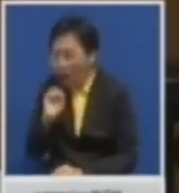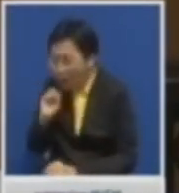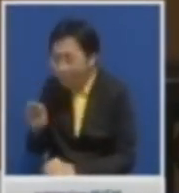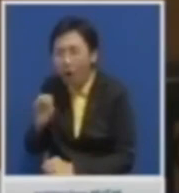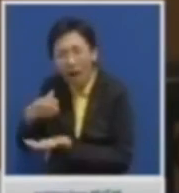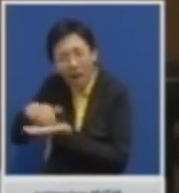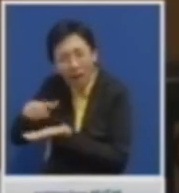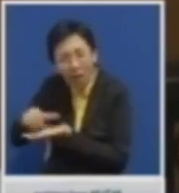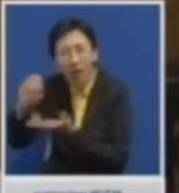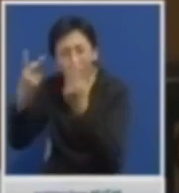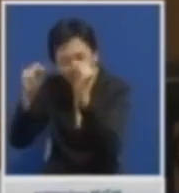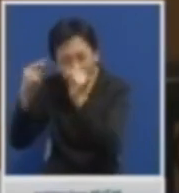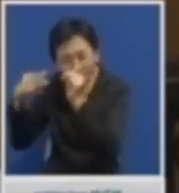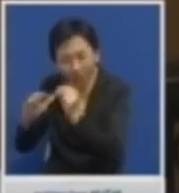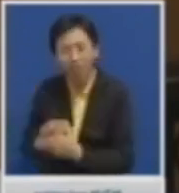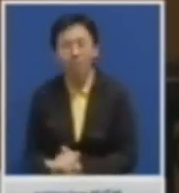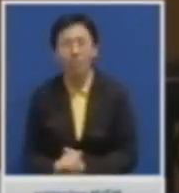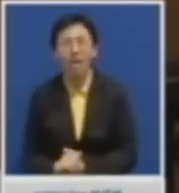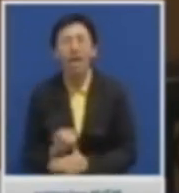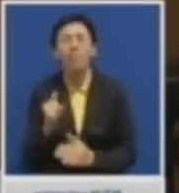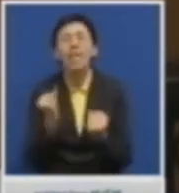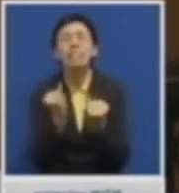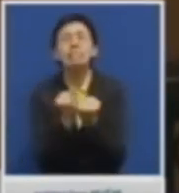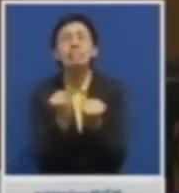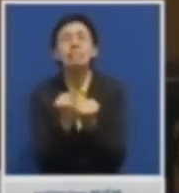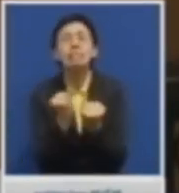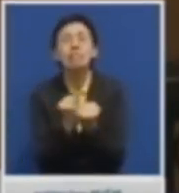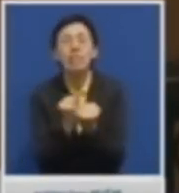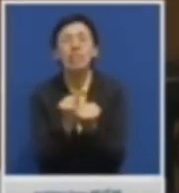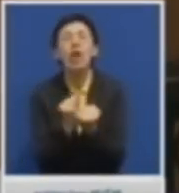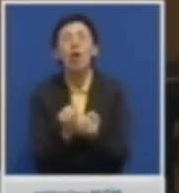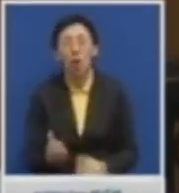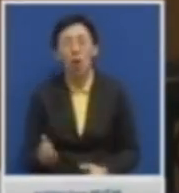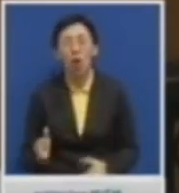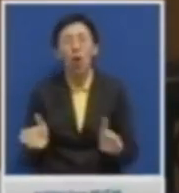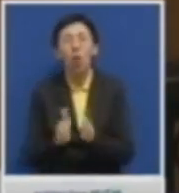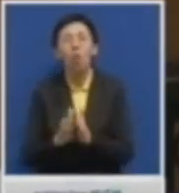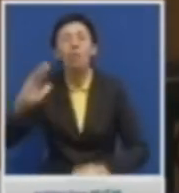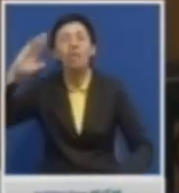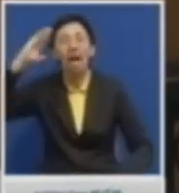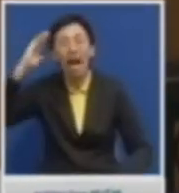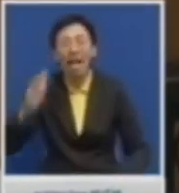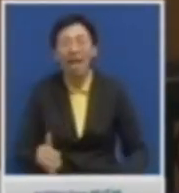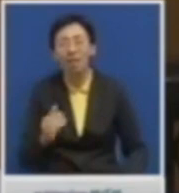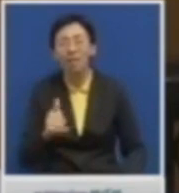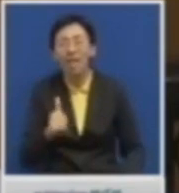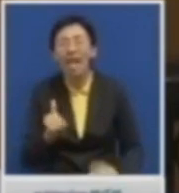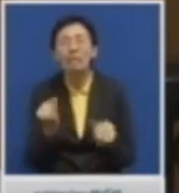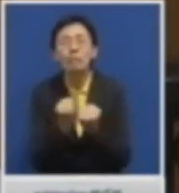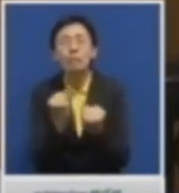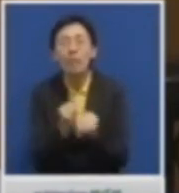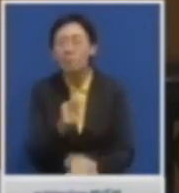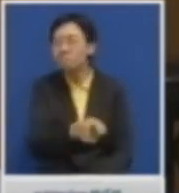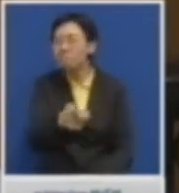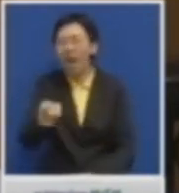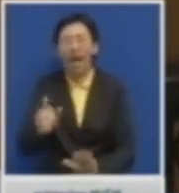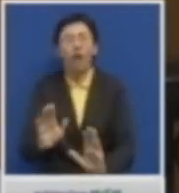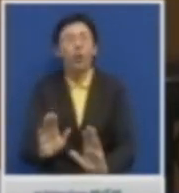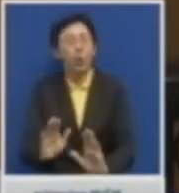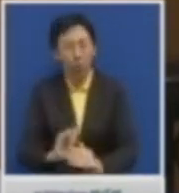นะครับเพราะว่าอาจจะความเคยชินท่านเคยอยู่กับทหารนะครับอาจจะเคยชินแต่ว่า